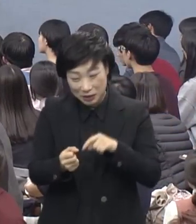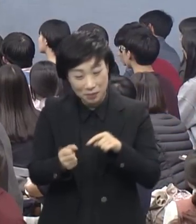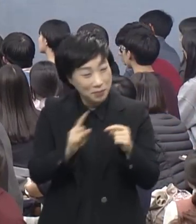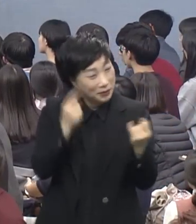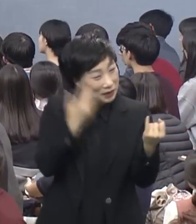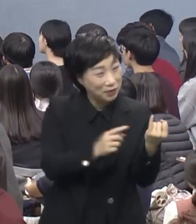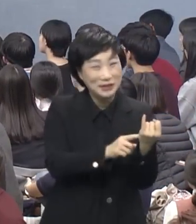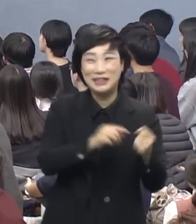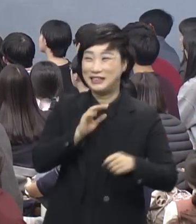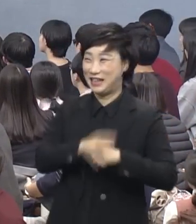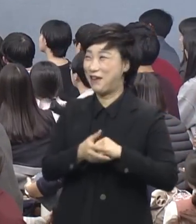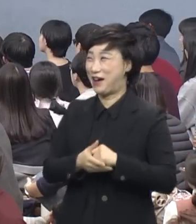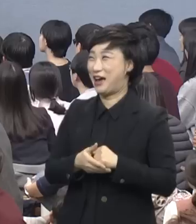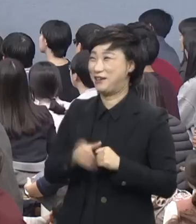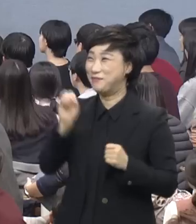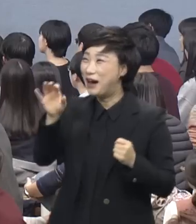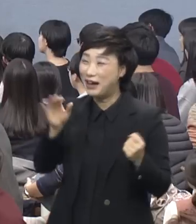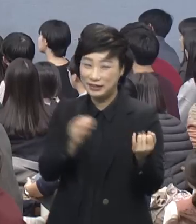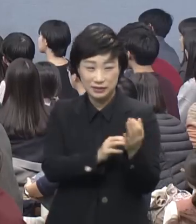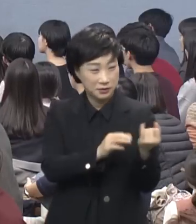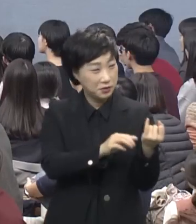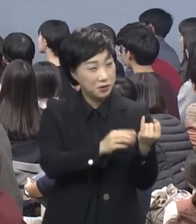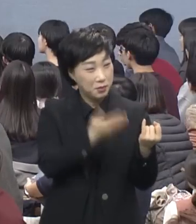사과냐? 먹어봤냐?